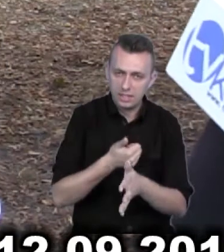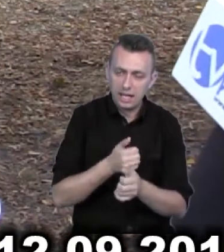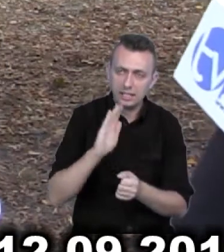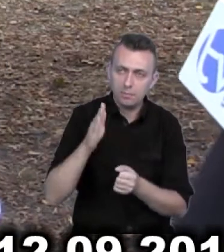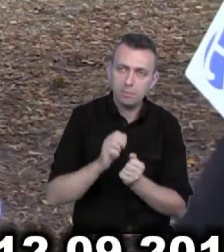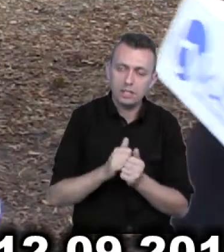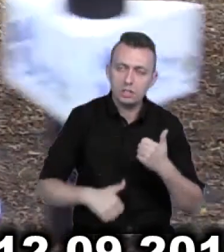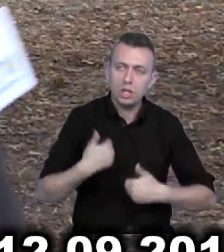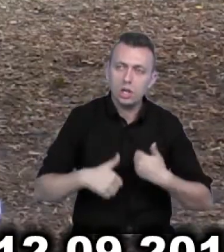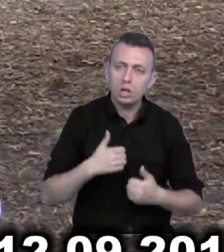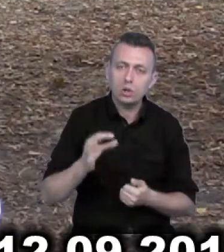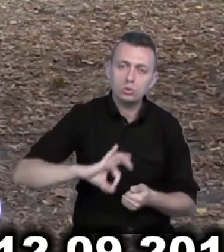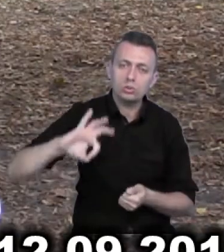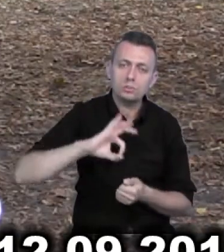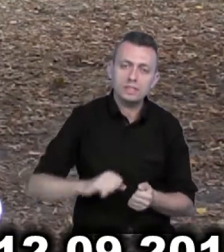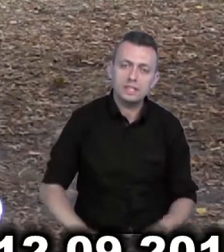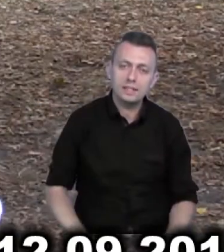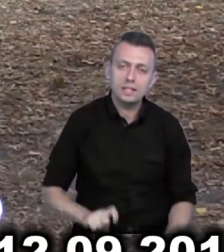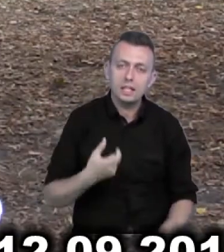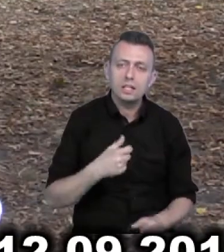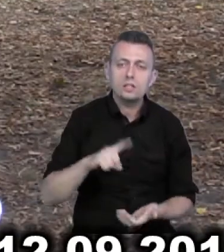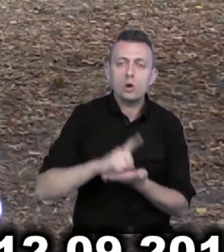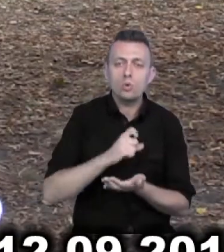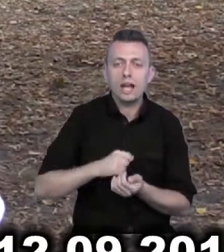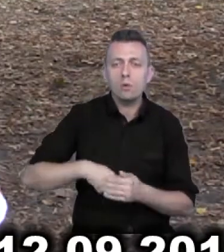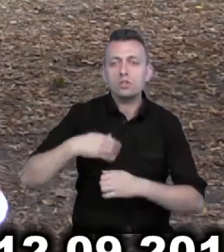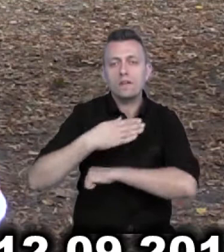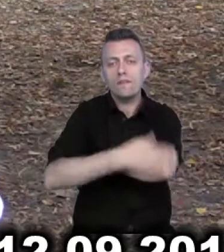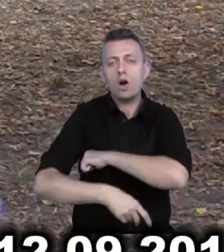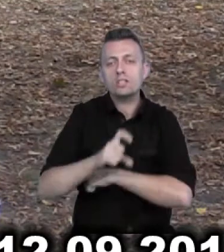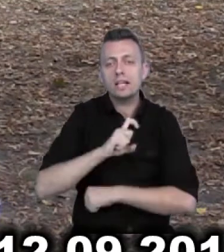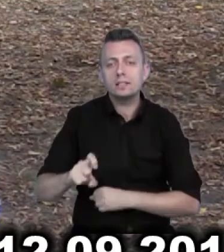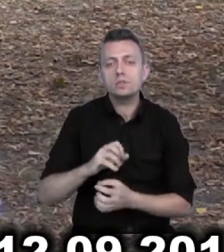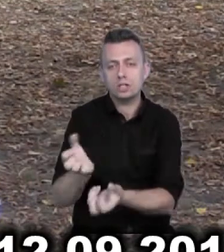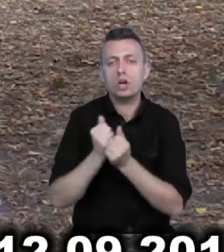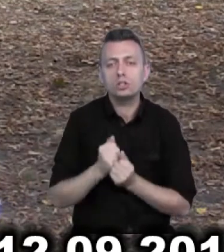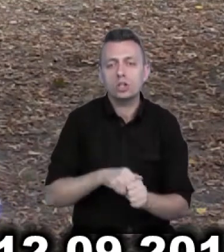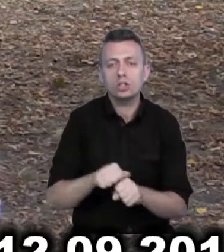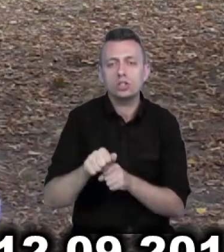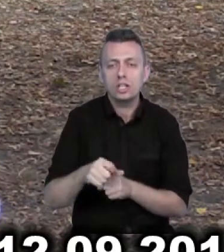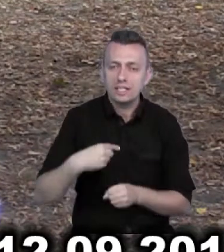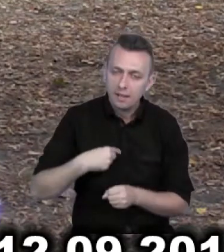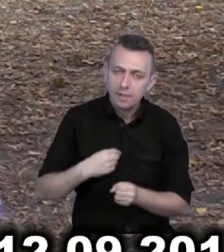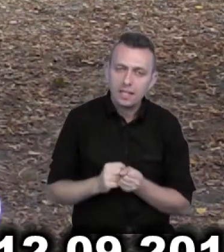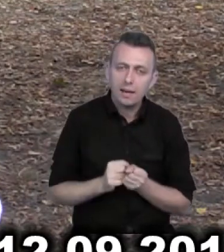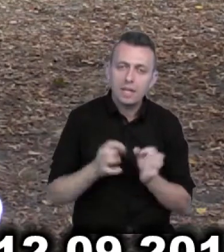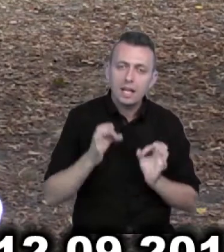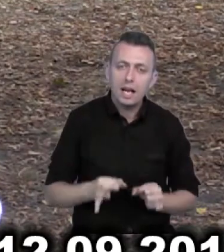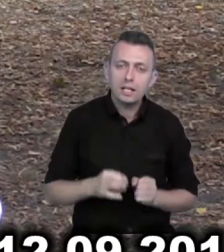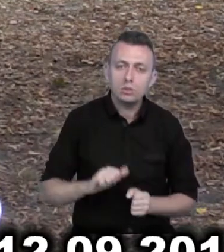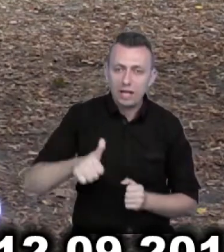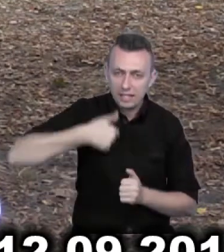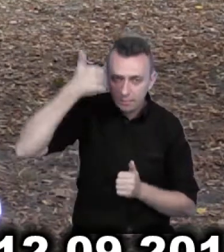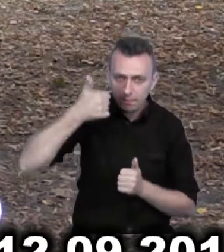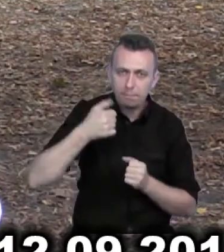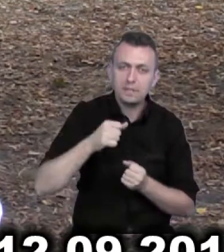się w ostatnim czasie osiągnąć? W ostatnim czasie jestem aktualnym mistrzem Europy w klasie otwartej, czyli też na